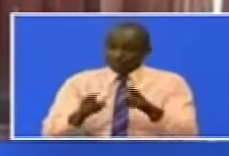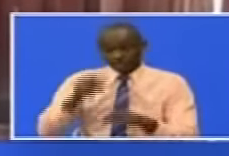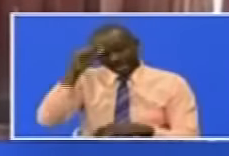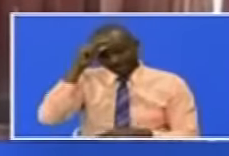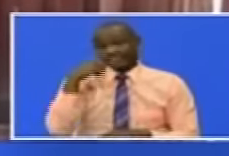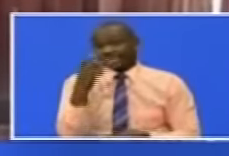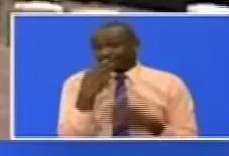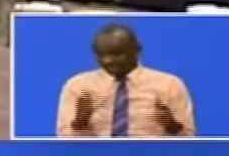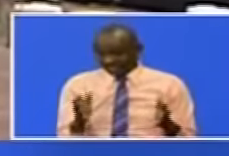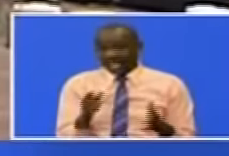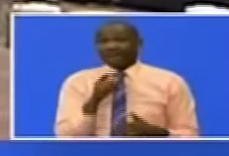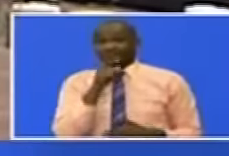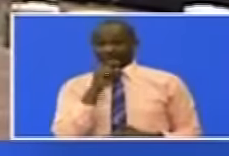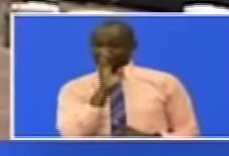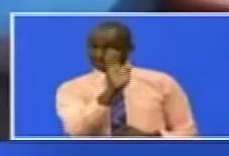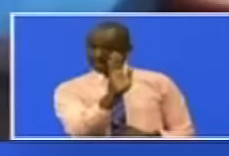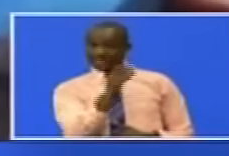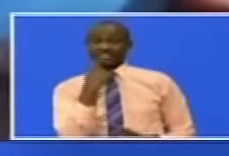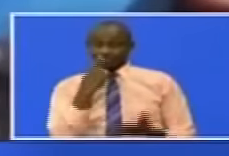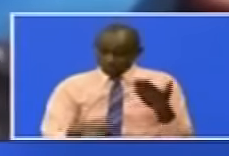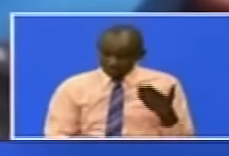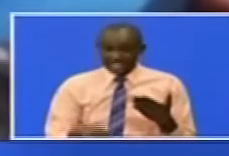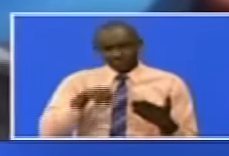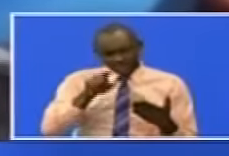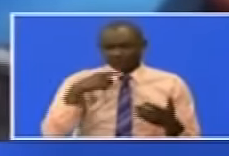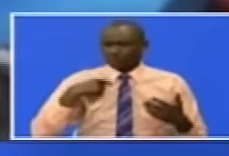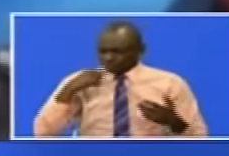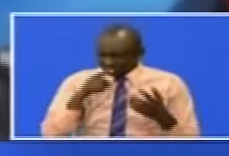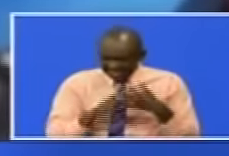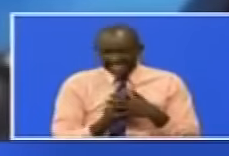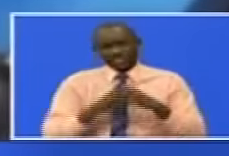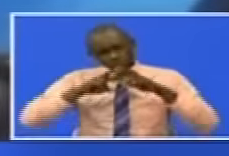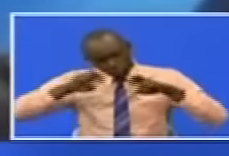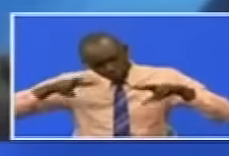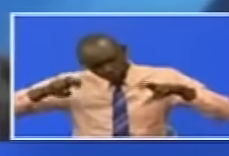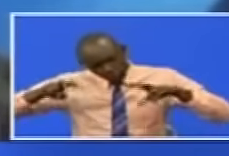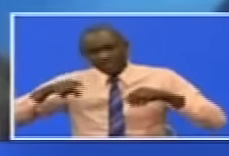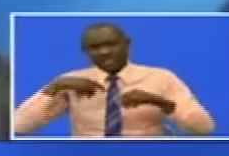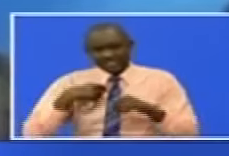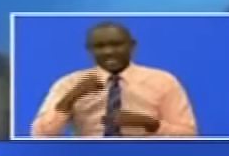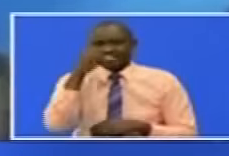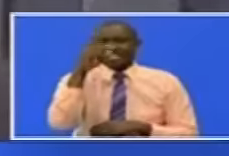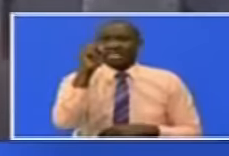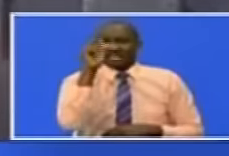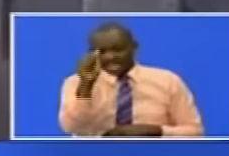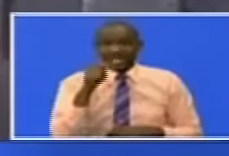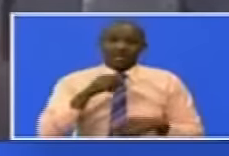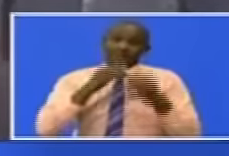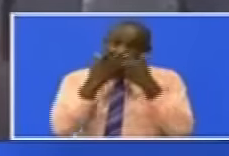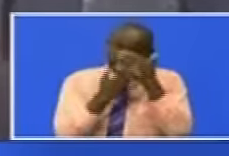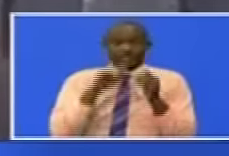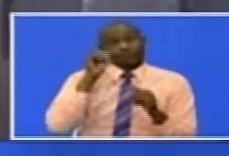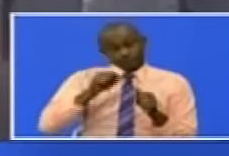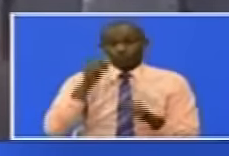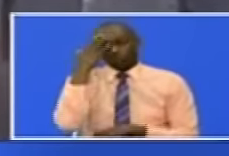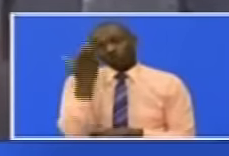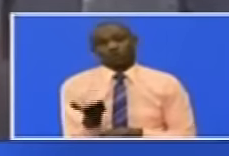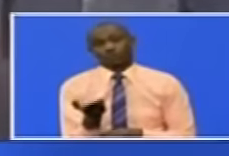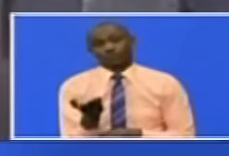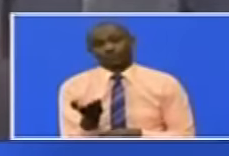serikali, babake Anthony aliagizwa kwenda kufanya utafiti wa chembe na saba, yani DNA. Wasiwasi wetu mkubwa ni